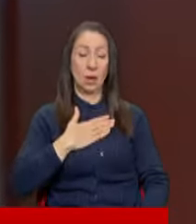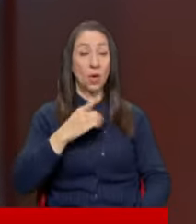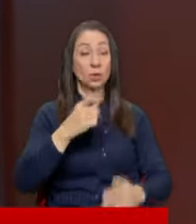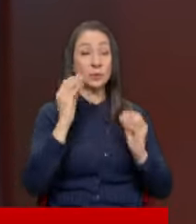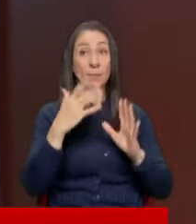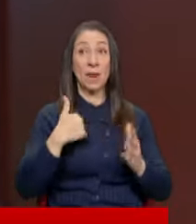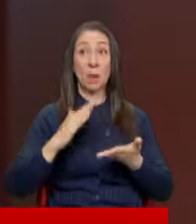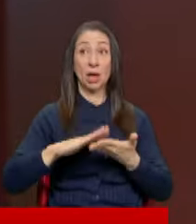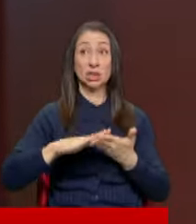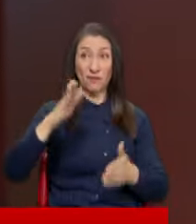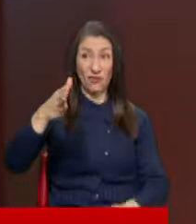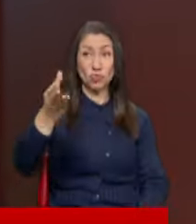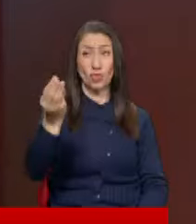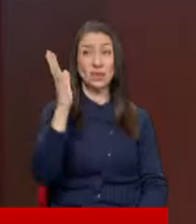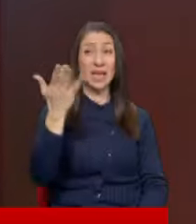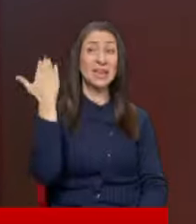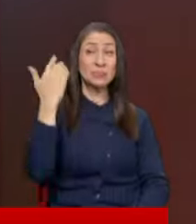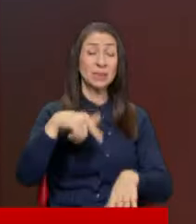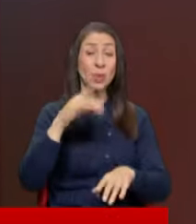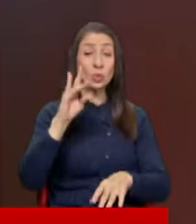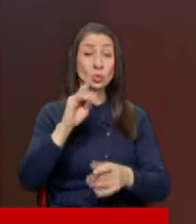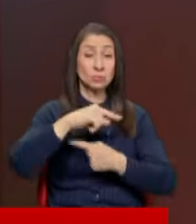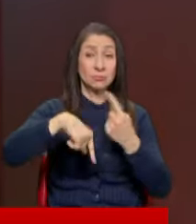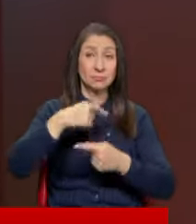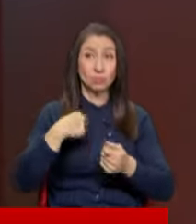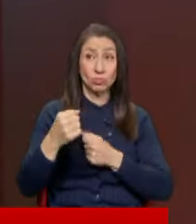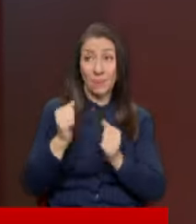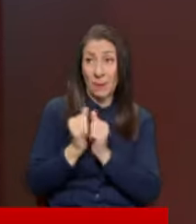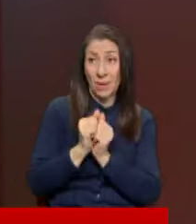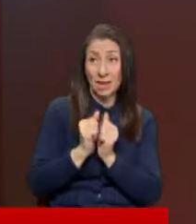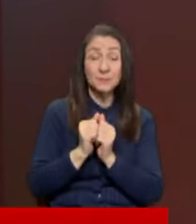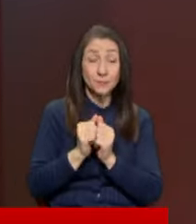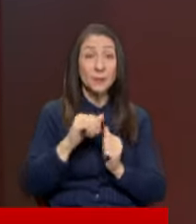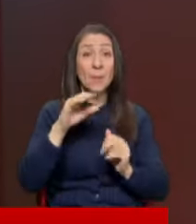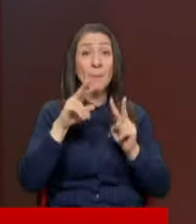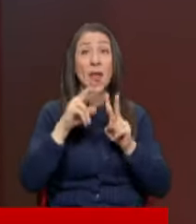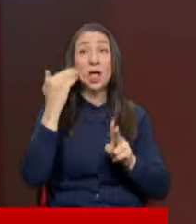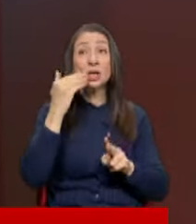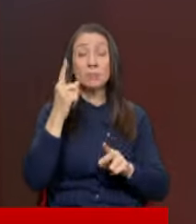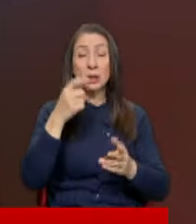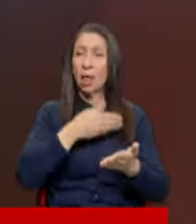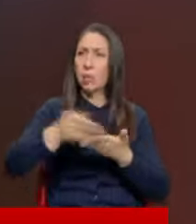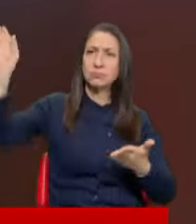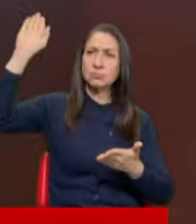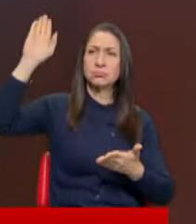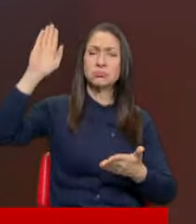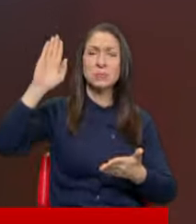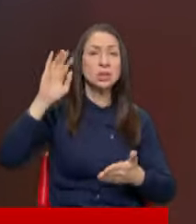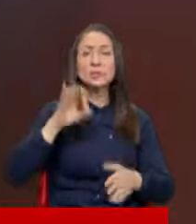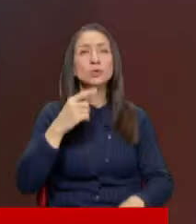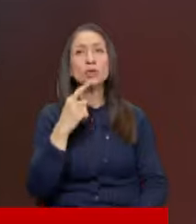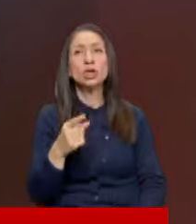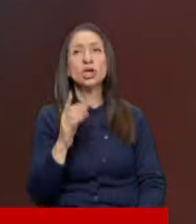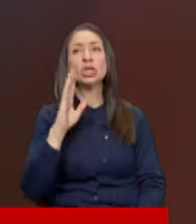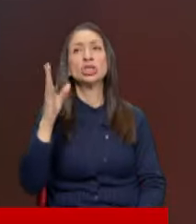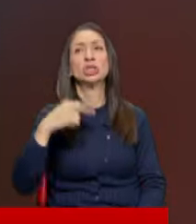birçoğu da benim arkadaşım Geçmiş dönemde ülkücü harekette mücadele ettiğim insanlar Ya Meral Akşener bunların hepsini bir kalemde sildi attı şimdi diyor